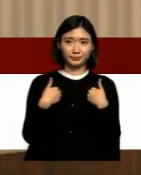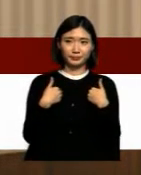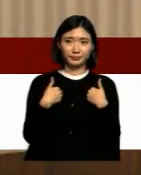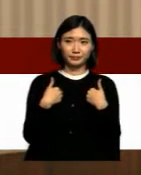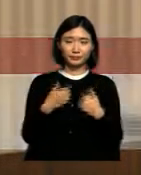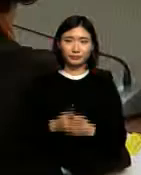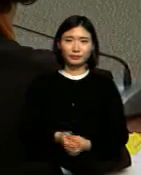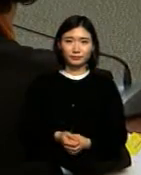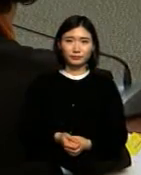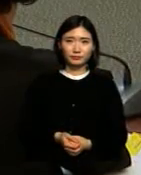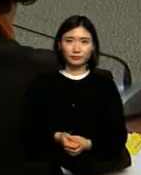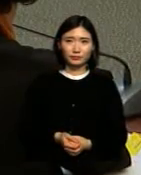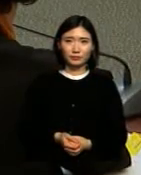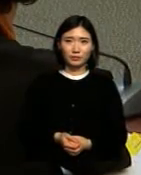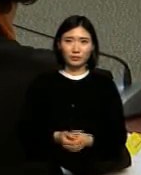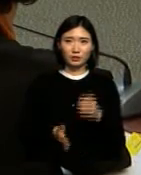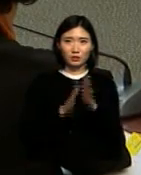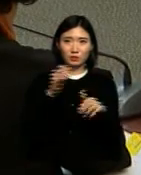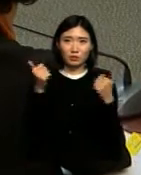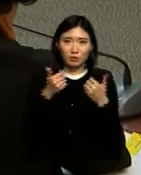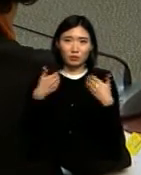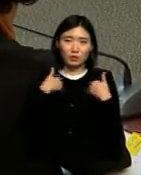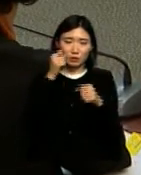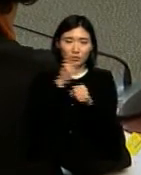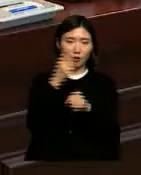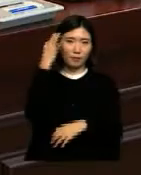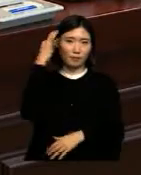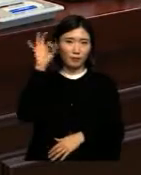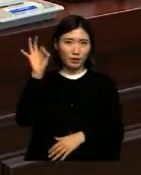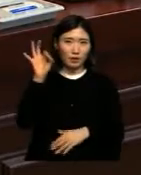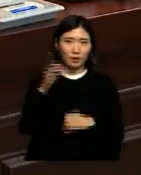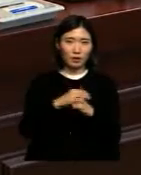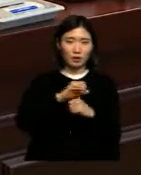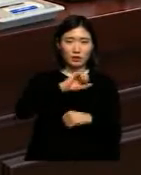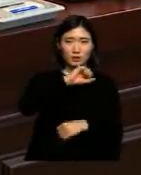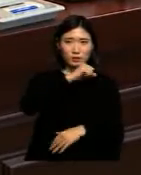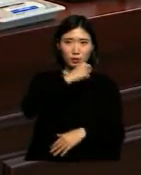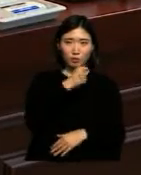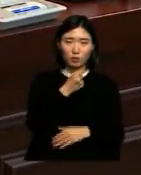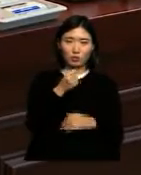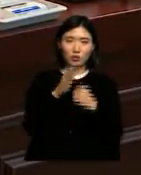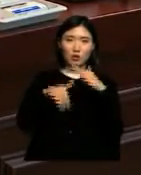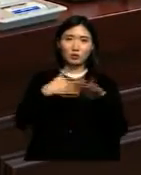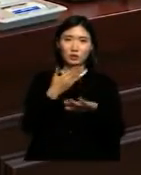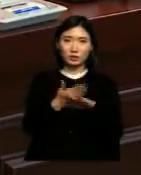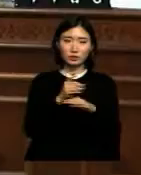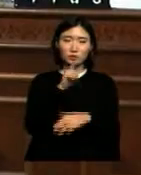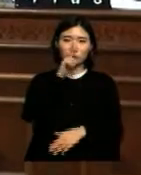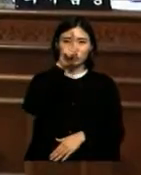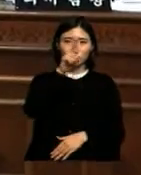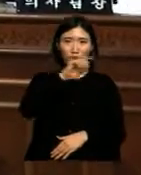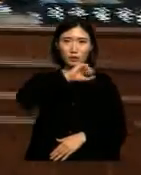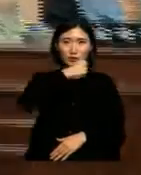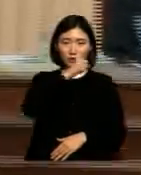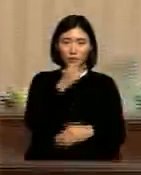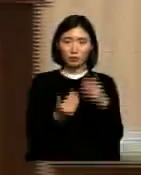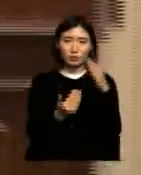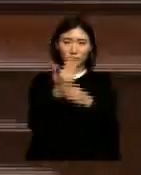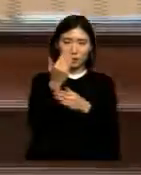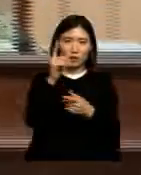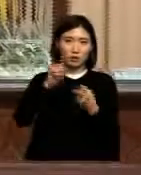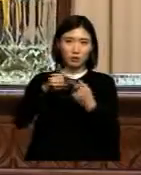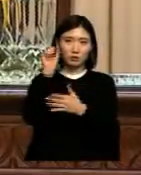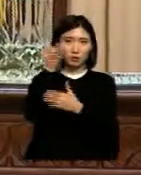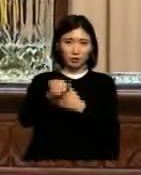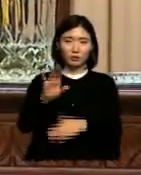반드시 필요하고요. 시의회도 필요성을 인정해 자구 노력과 혁신을 주문하며 자본금 출자를